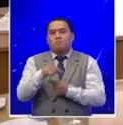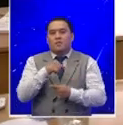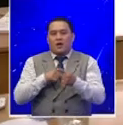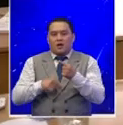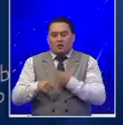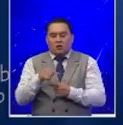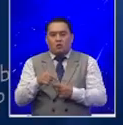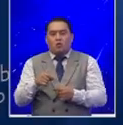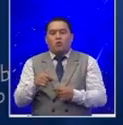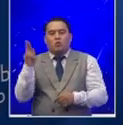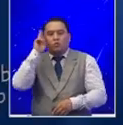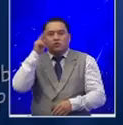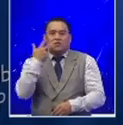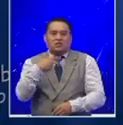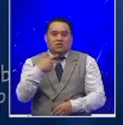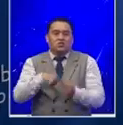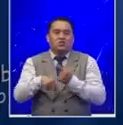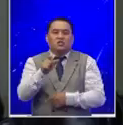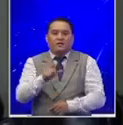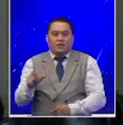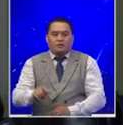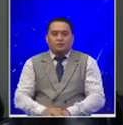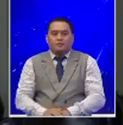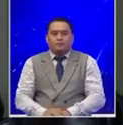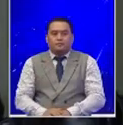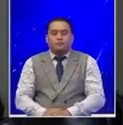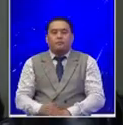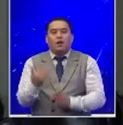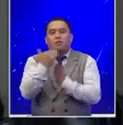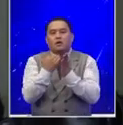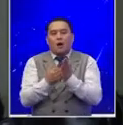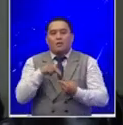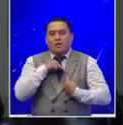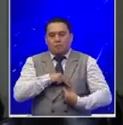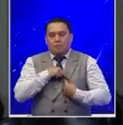предпринимательства познают еще 30 будущих бизнесменов. Программа «Инбек»